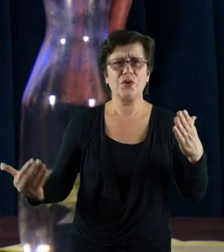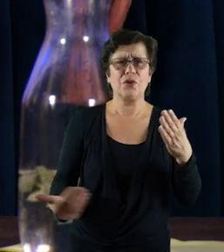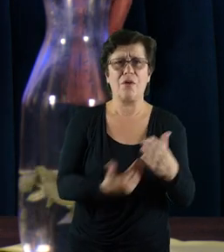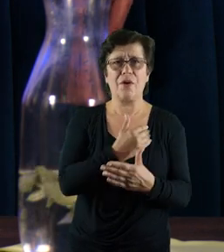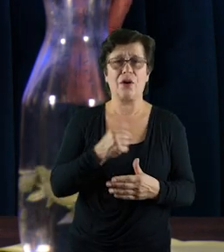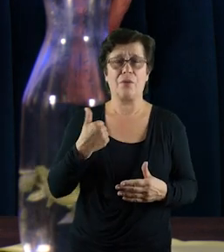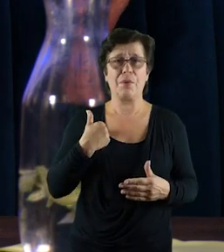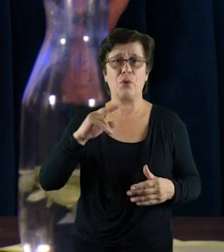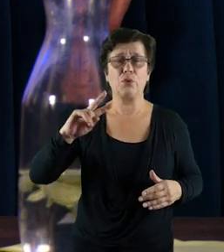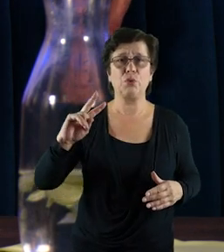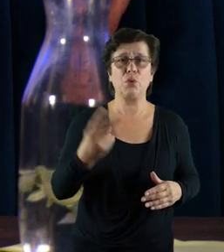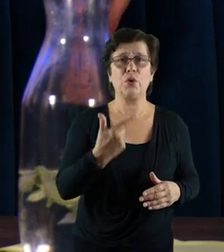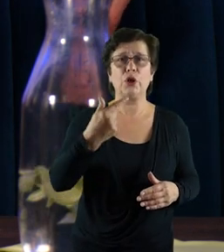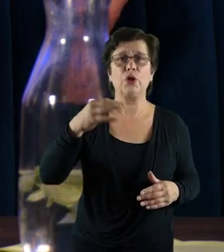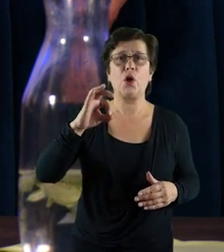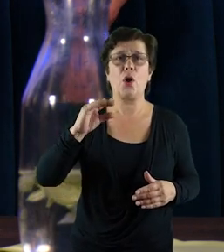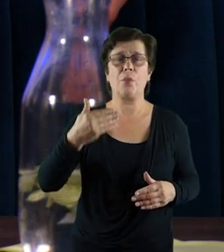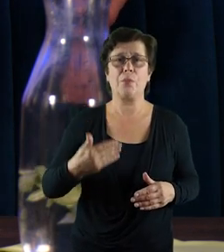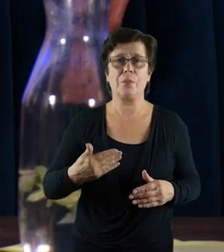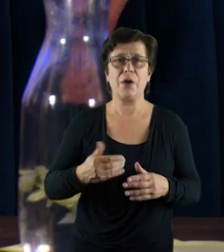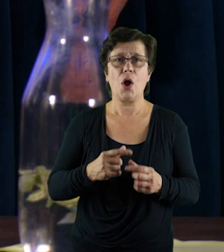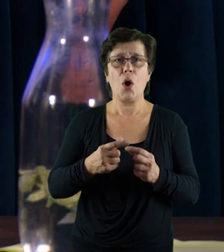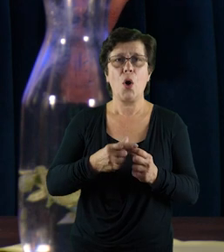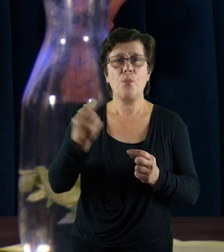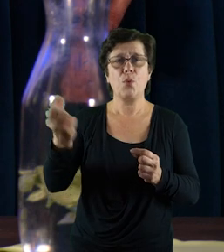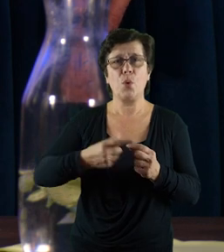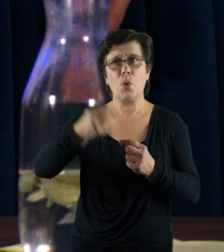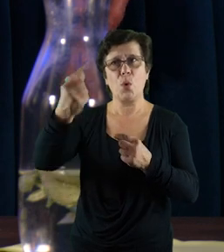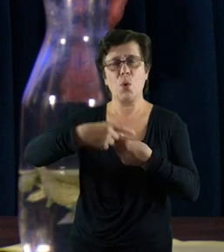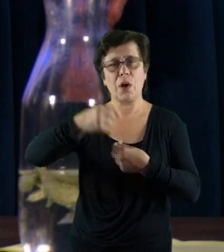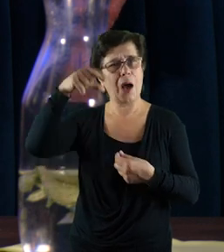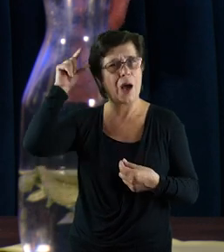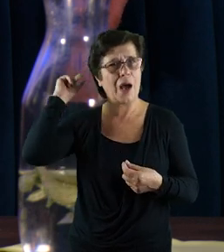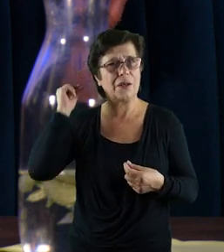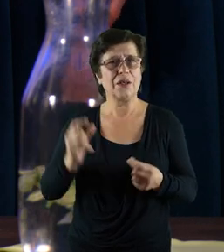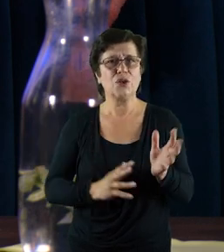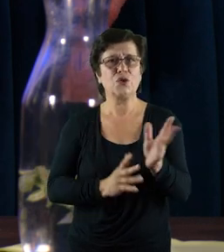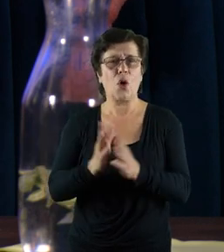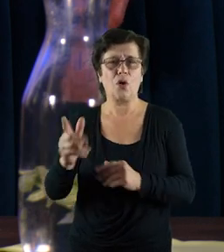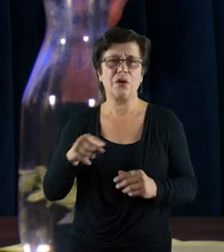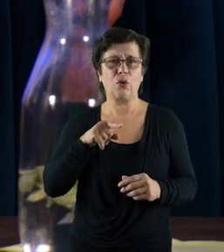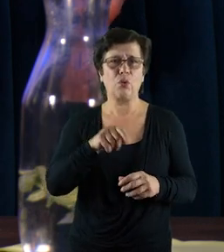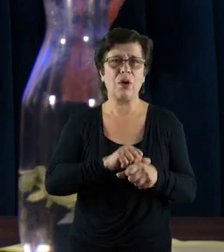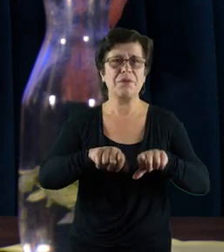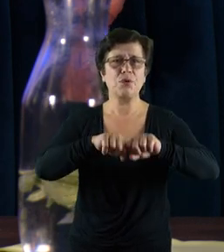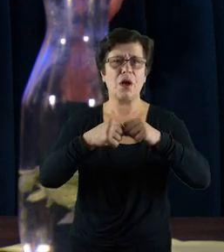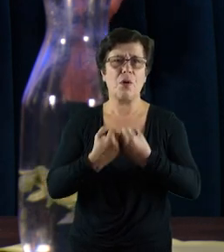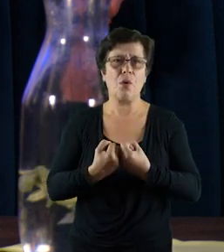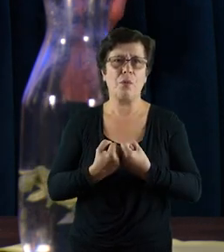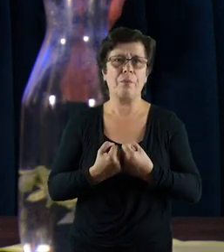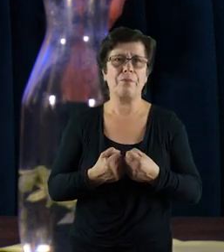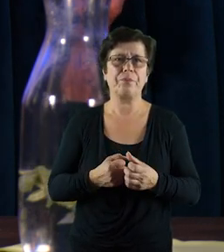wyszedł drugi tom, Pióro z ognia. I dla mnie to jest dla mnie przełomowa,